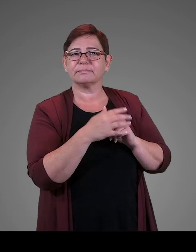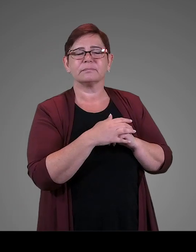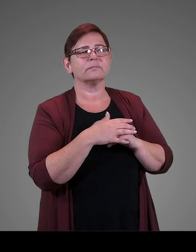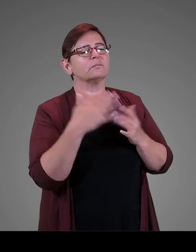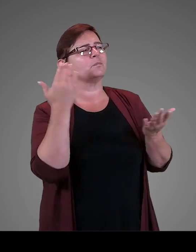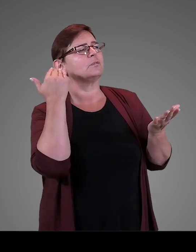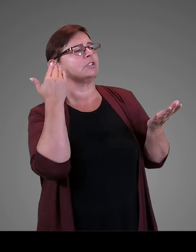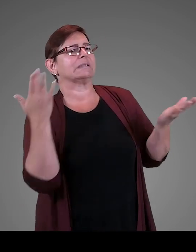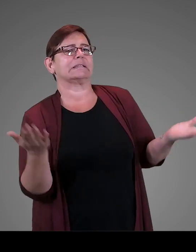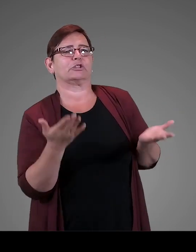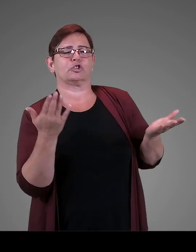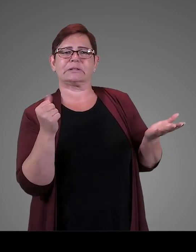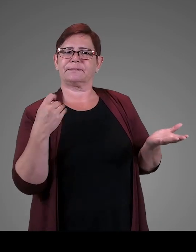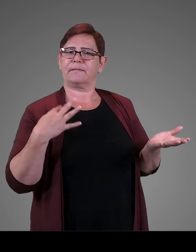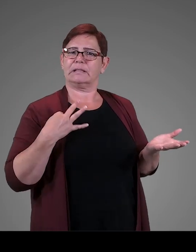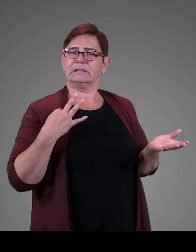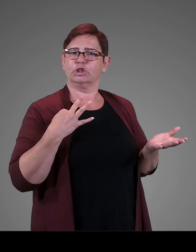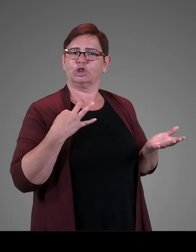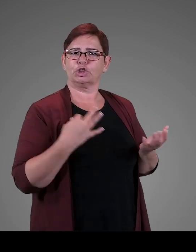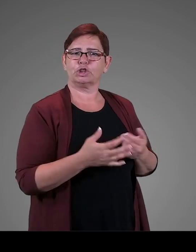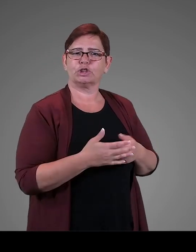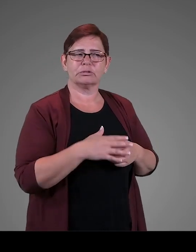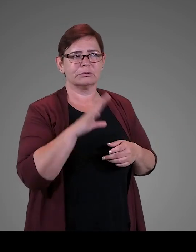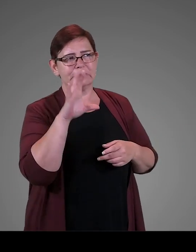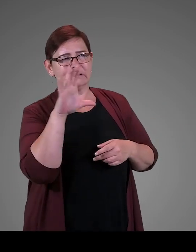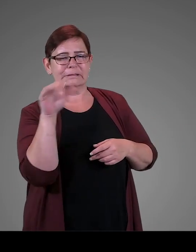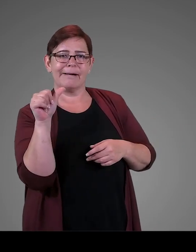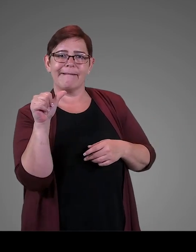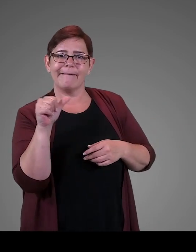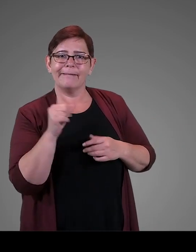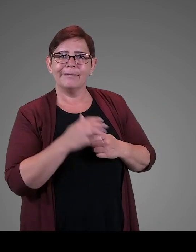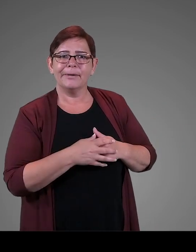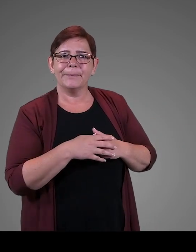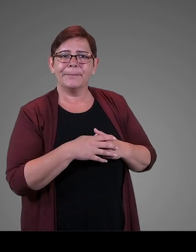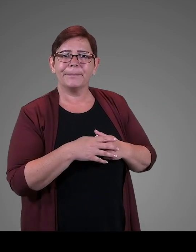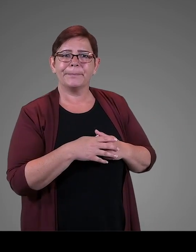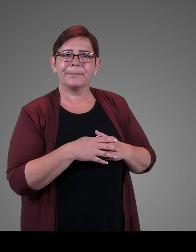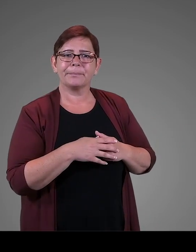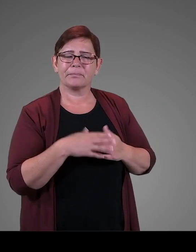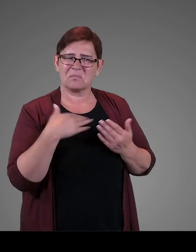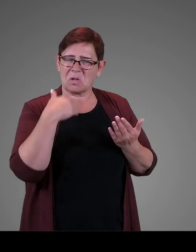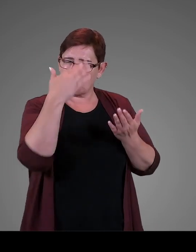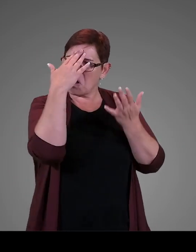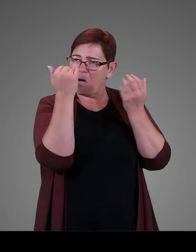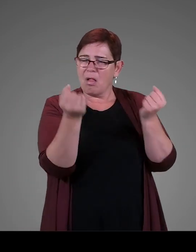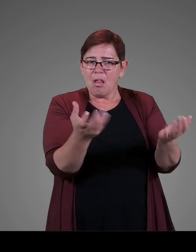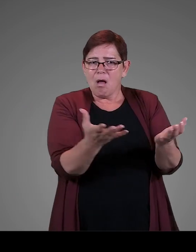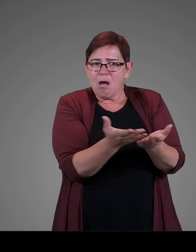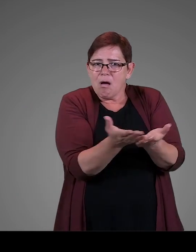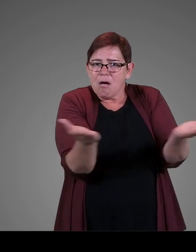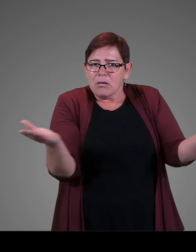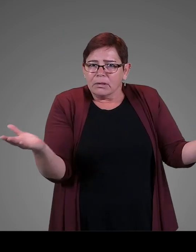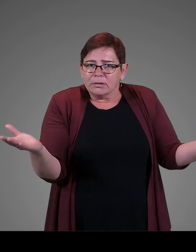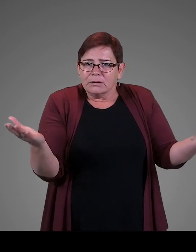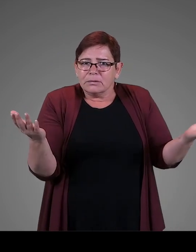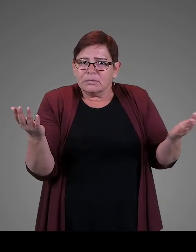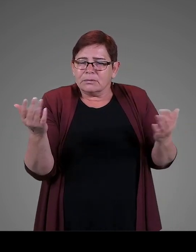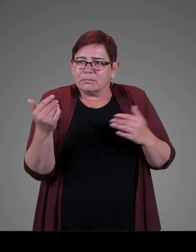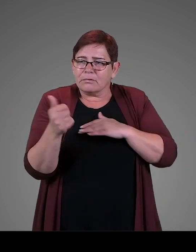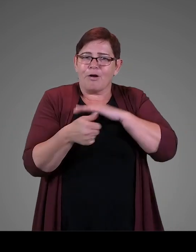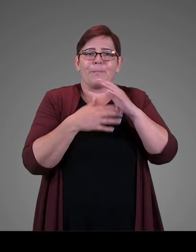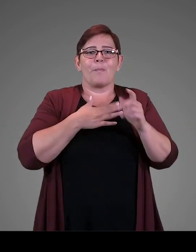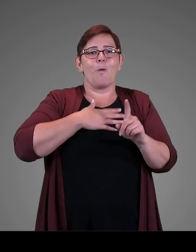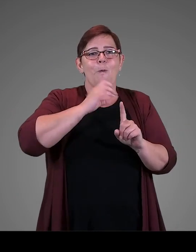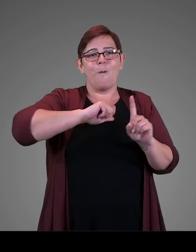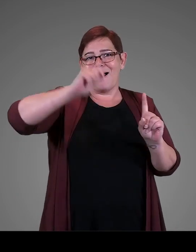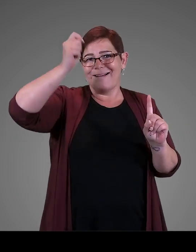bénévole sur un CA. Puis, bon, tu sais, je connais vraiment beaucoup d'entre vous sous mon ancien chapeau de directrice d'Art Prime.